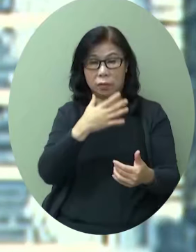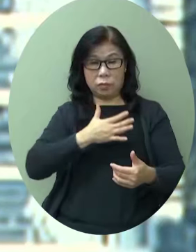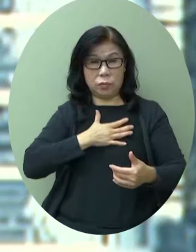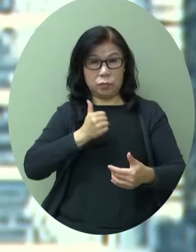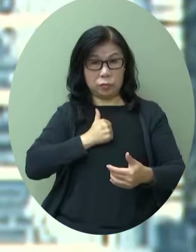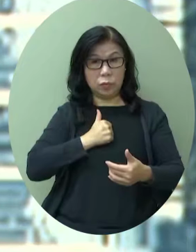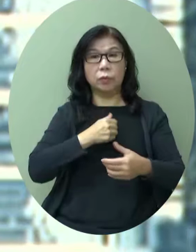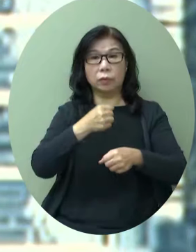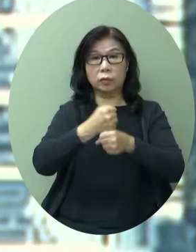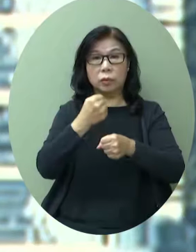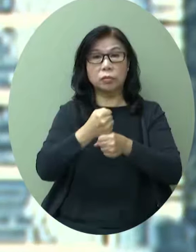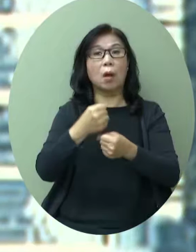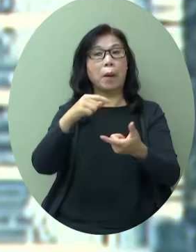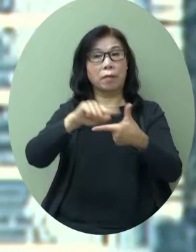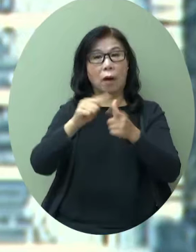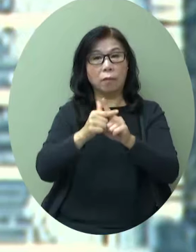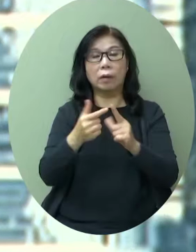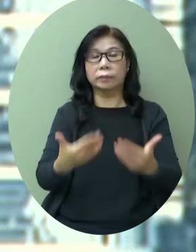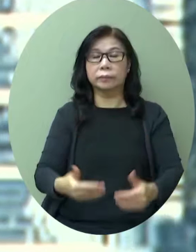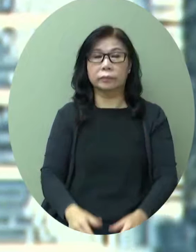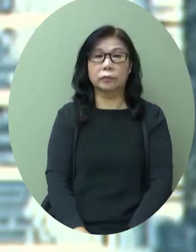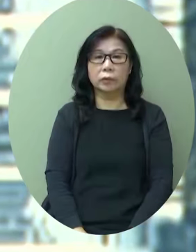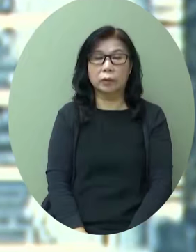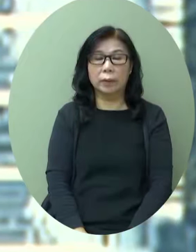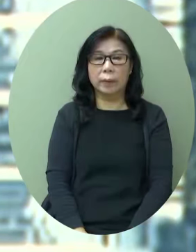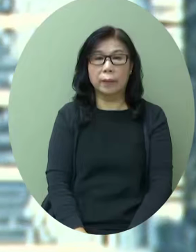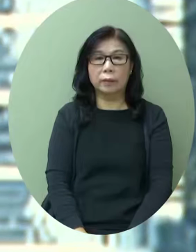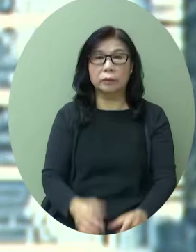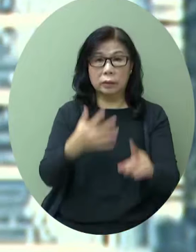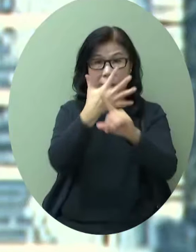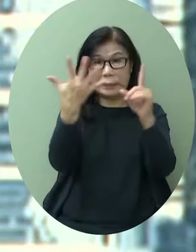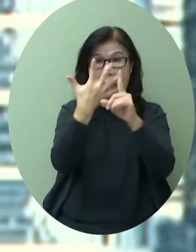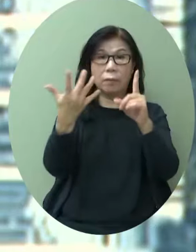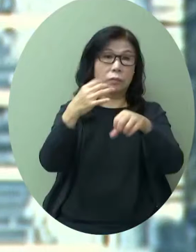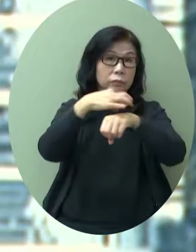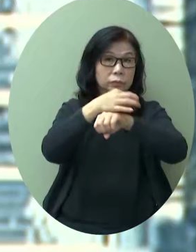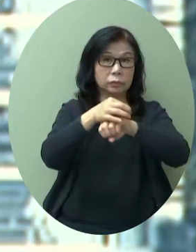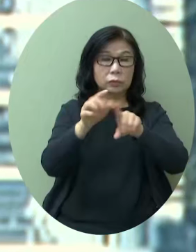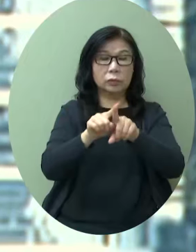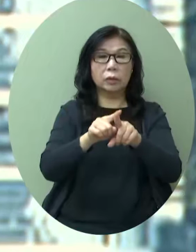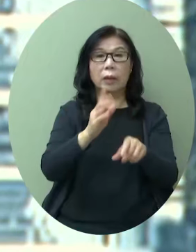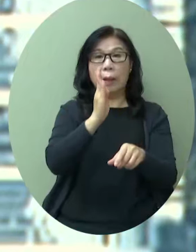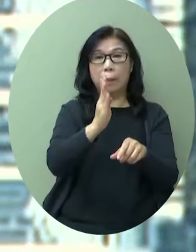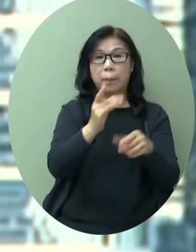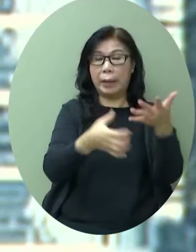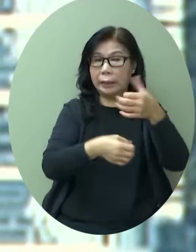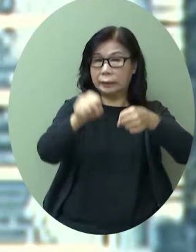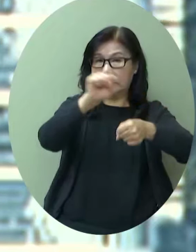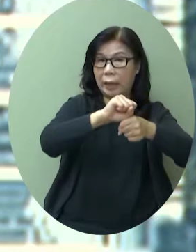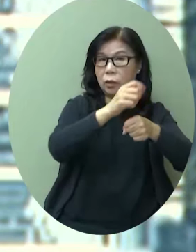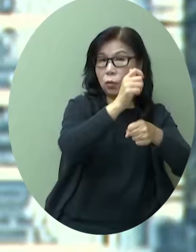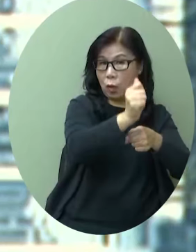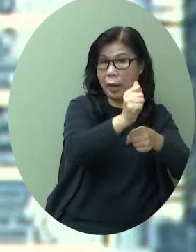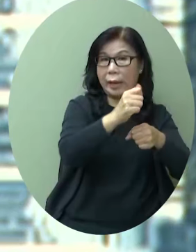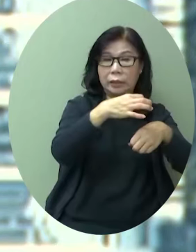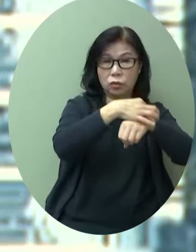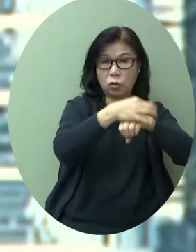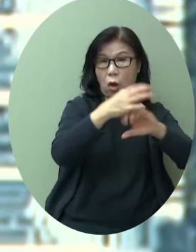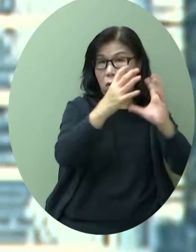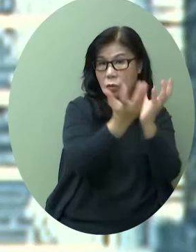啲嘅舉措呢，就係將15個國家呢係由 B 提升到 A。換句話說呢，